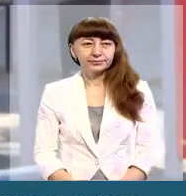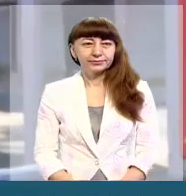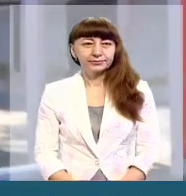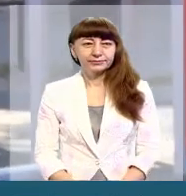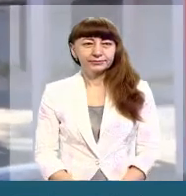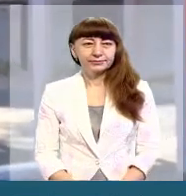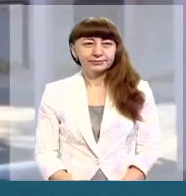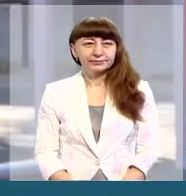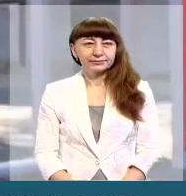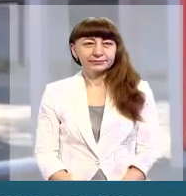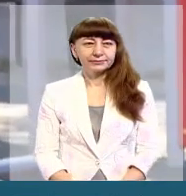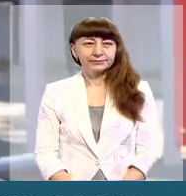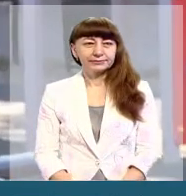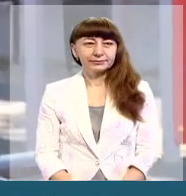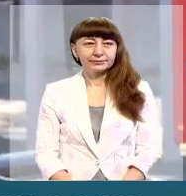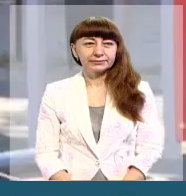шештім.